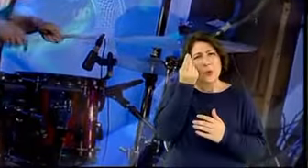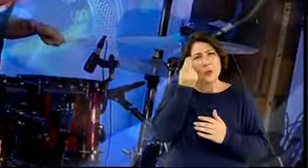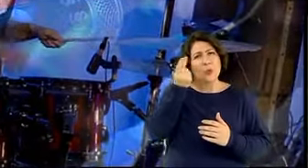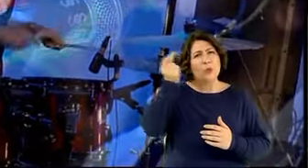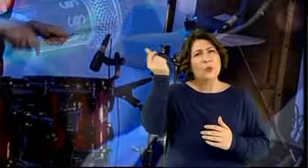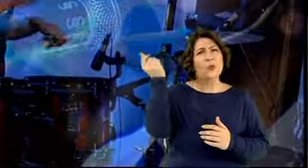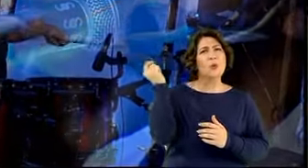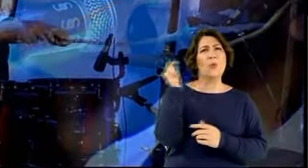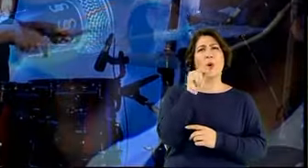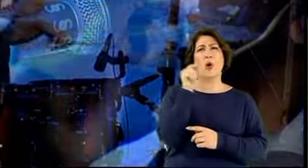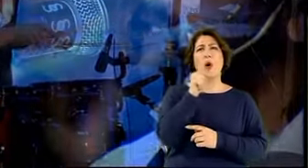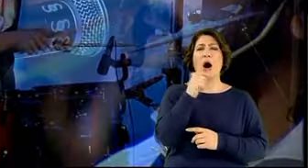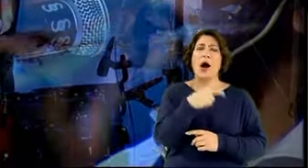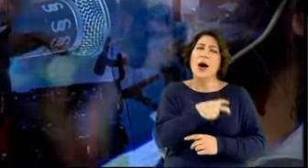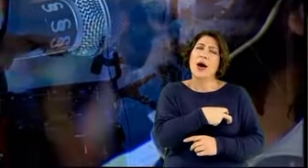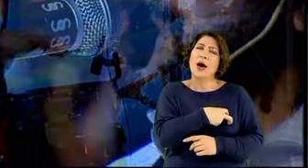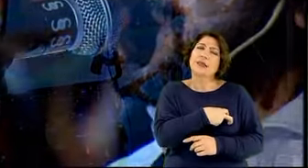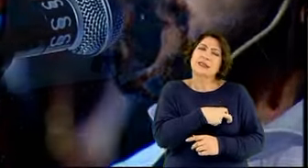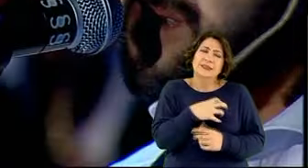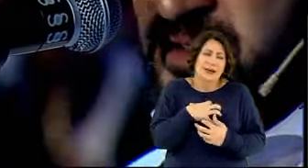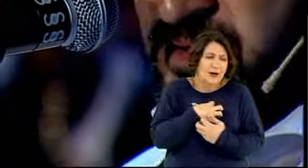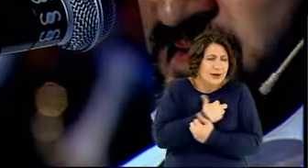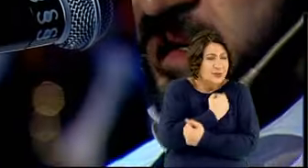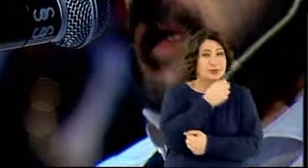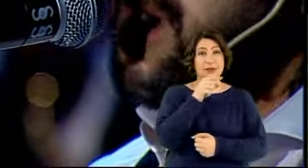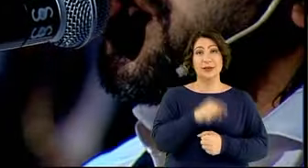unuttum o aşk sancısı.